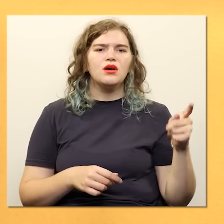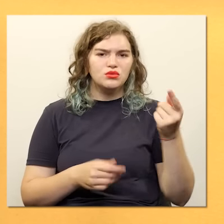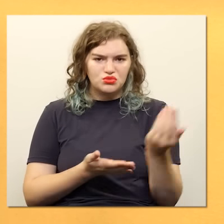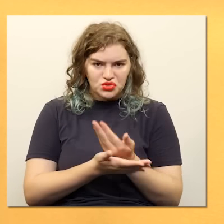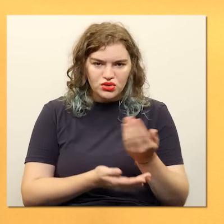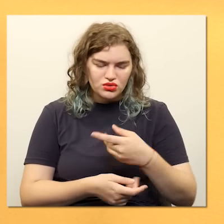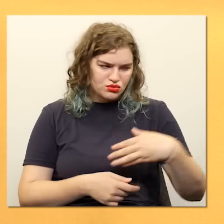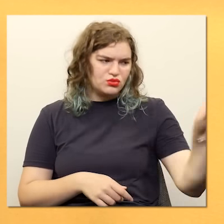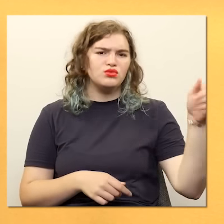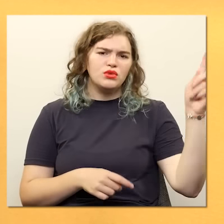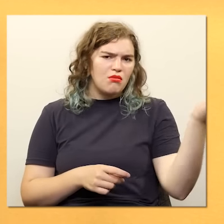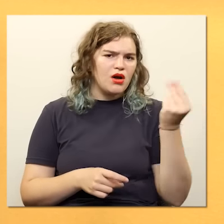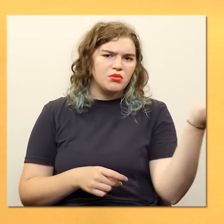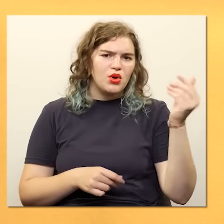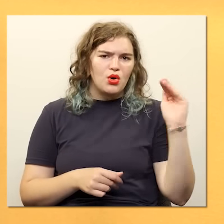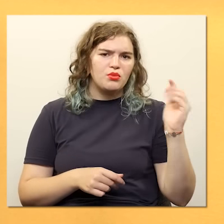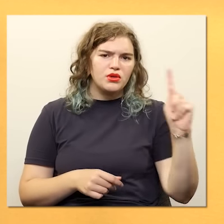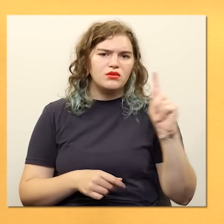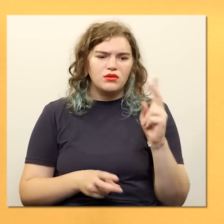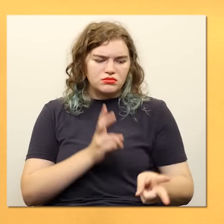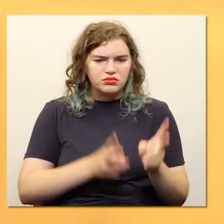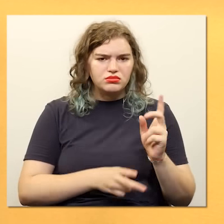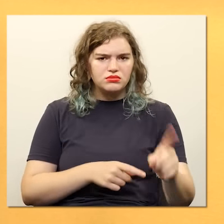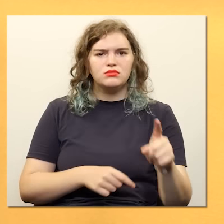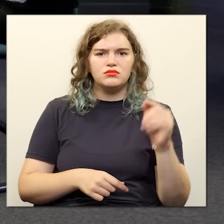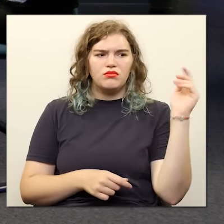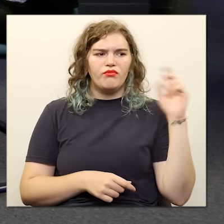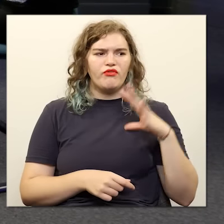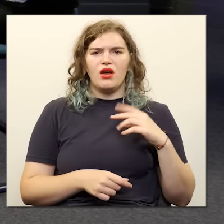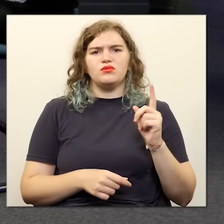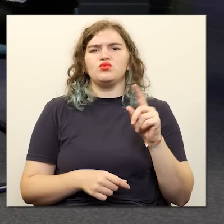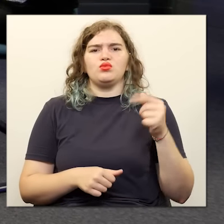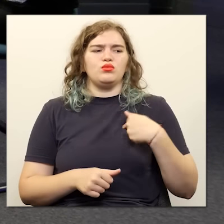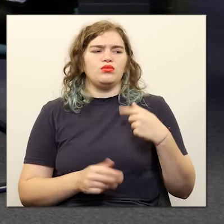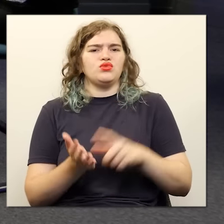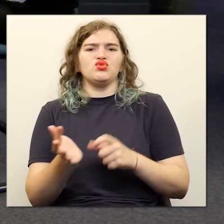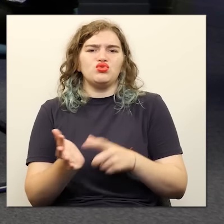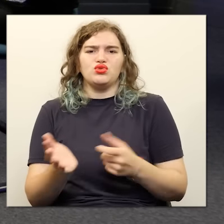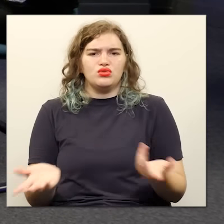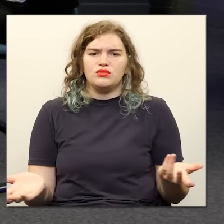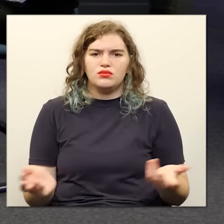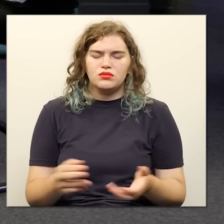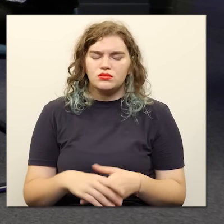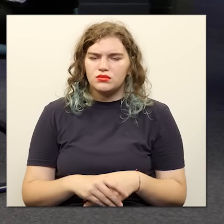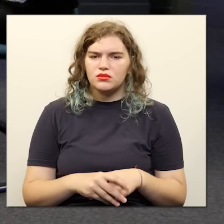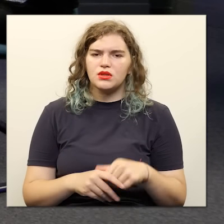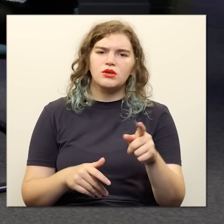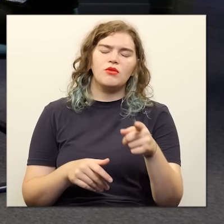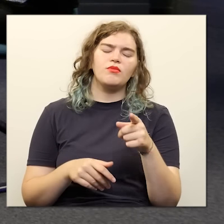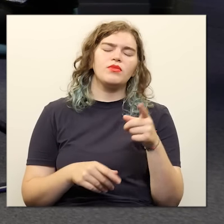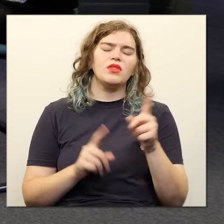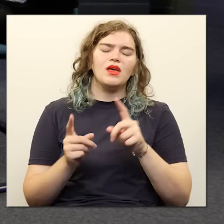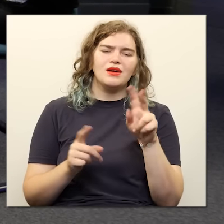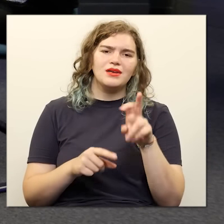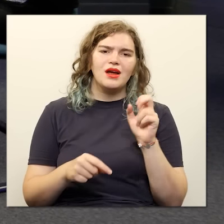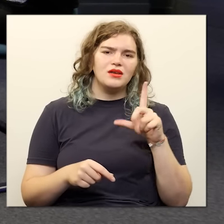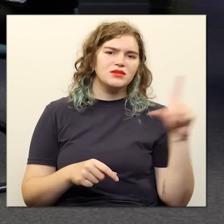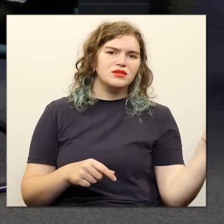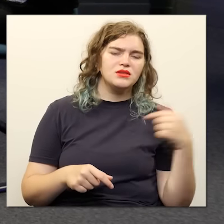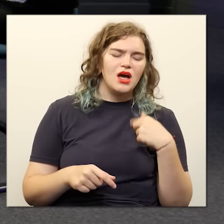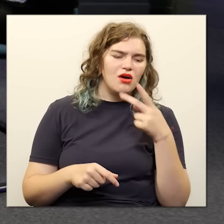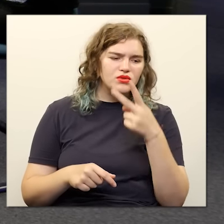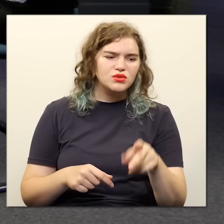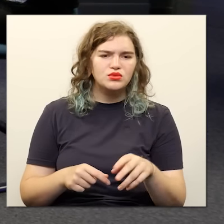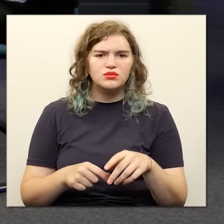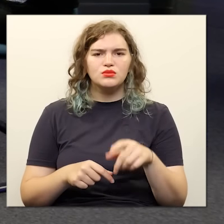N-a să te duci și să te grijească copiii dacă ai copii în Franța. Dar înainte să plece, femeia din curte de la mine a